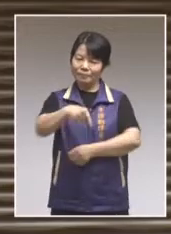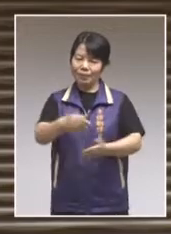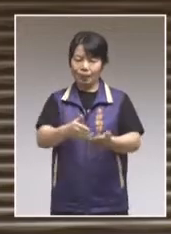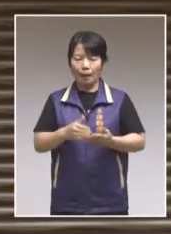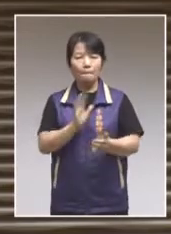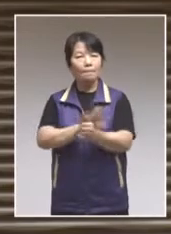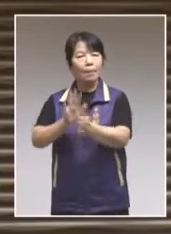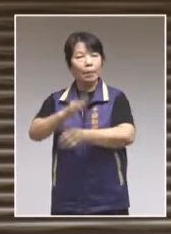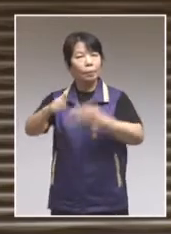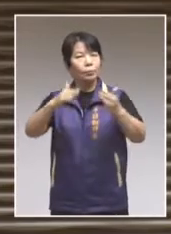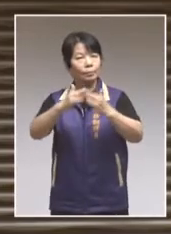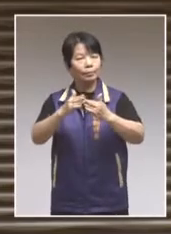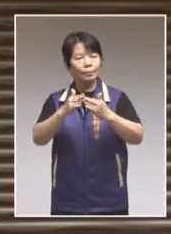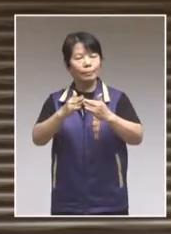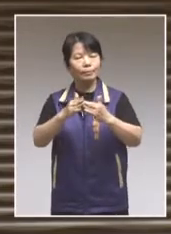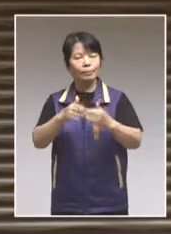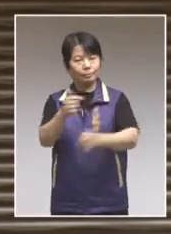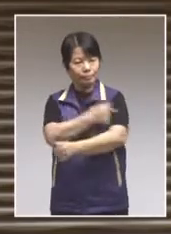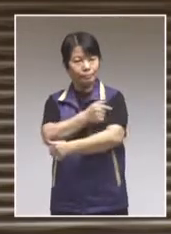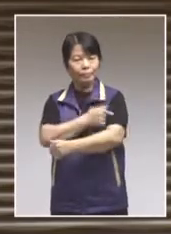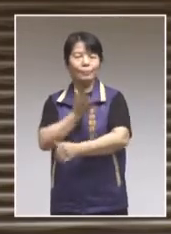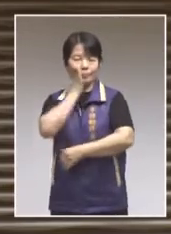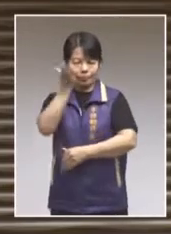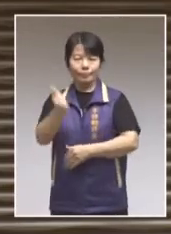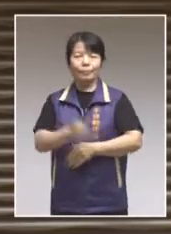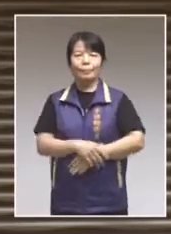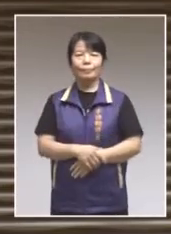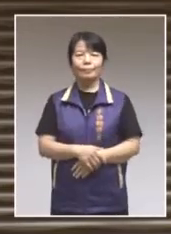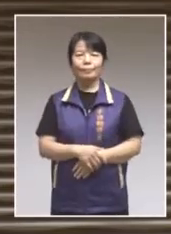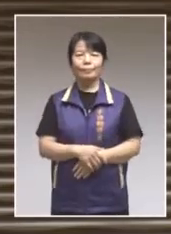学校的这样施打作业，目前都非常的顺利。